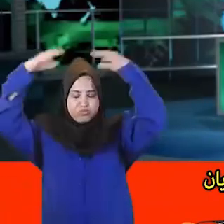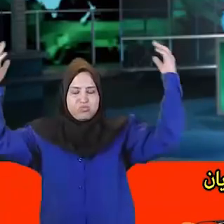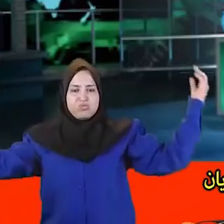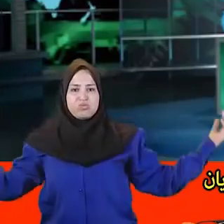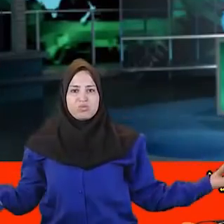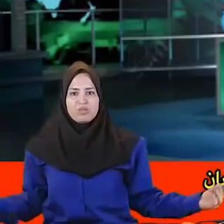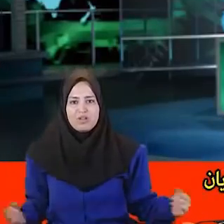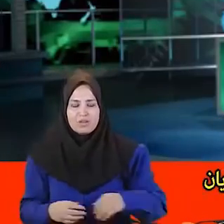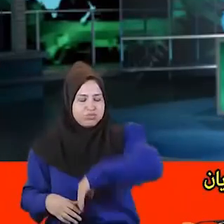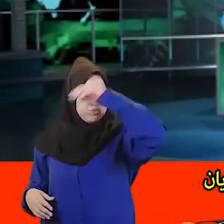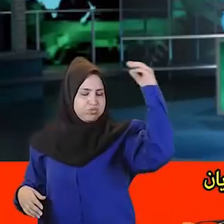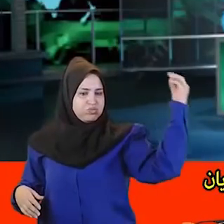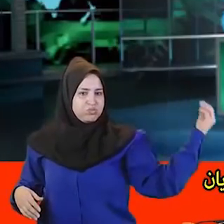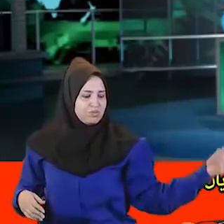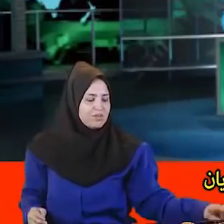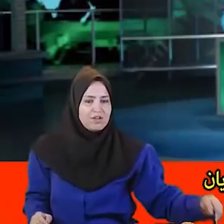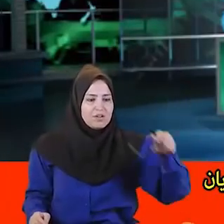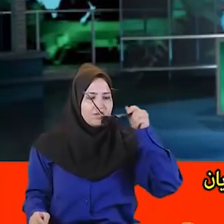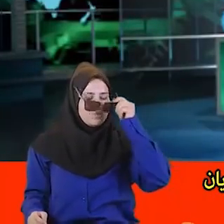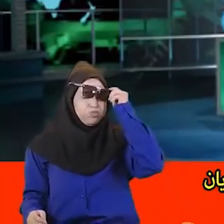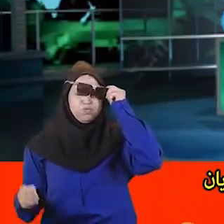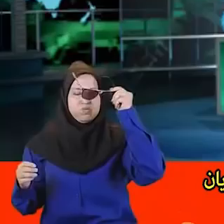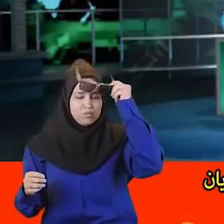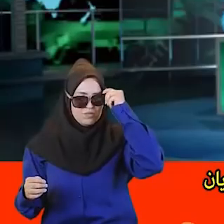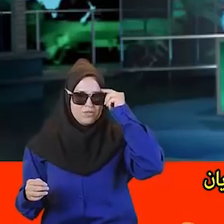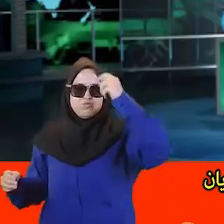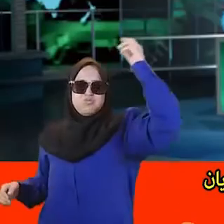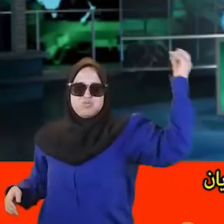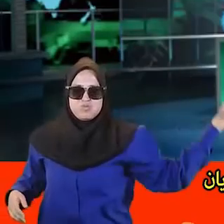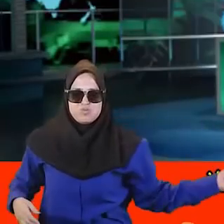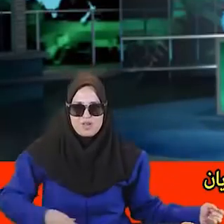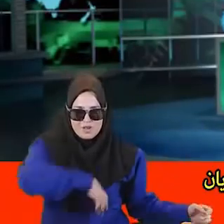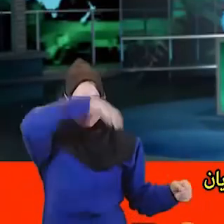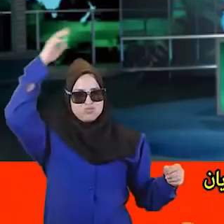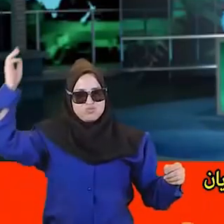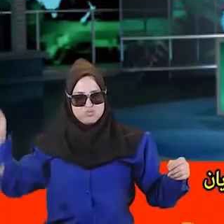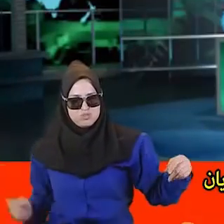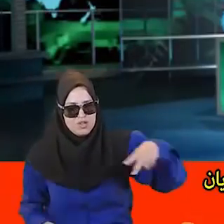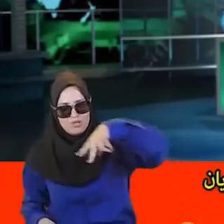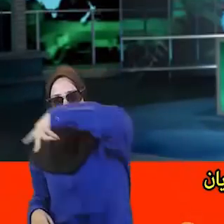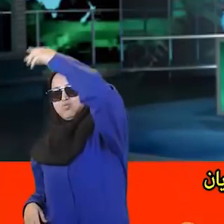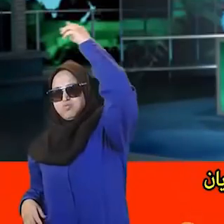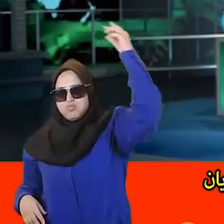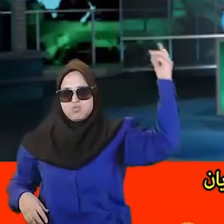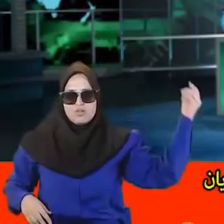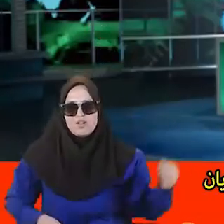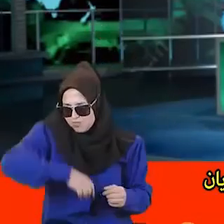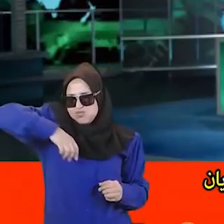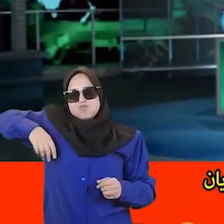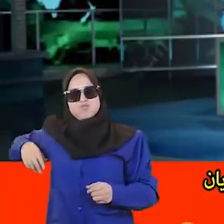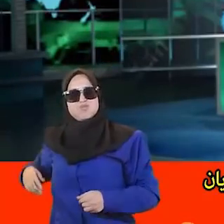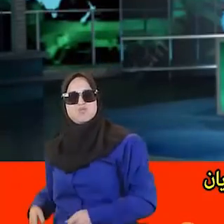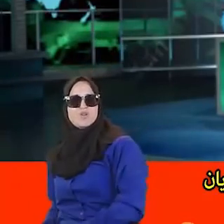سانچی، برخورد با دنا، مرگ عباس کیارستمی، سوراخ شدن لایه اوزون، فرار سعید